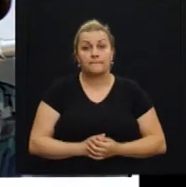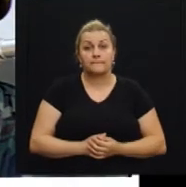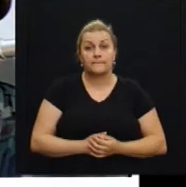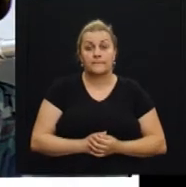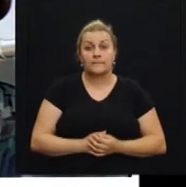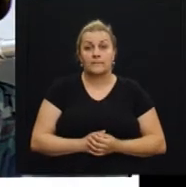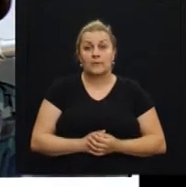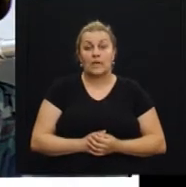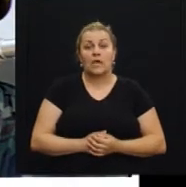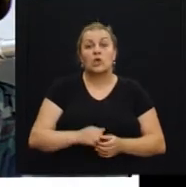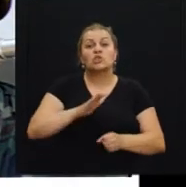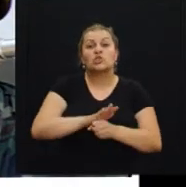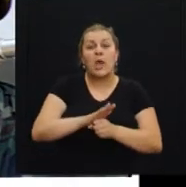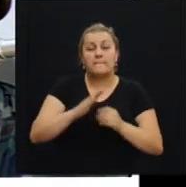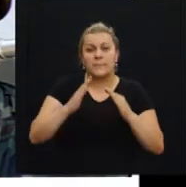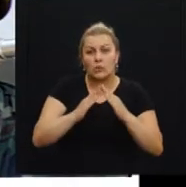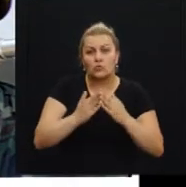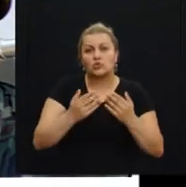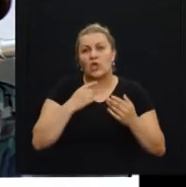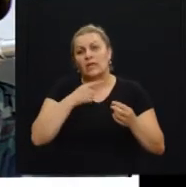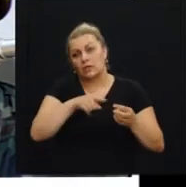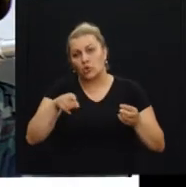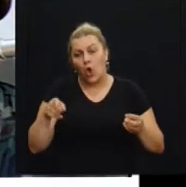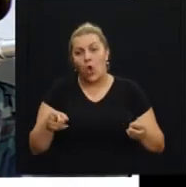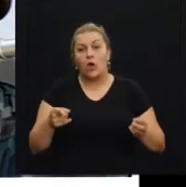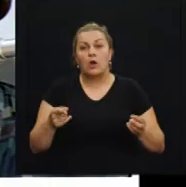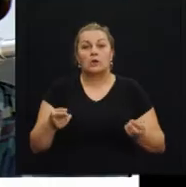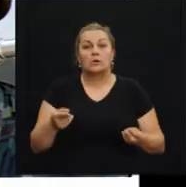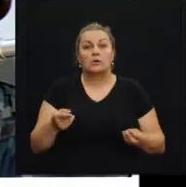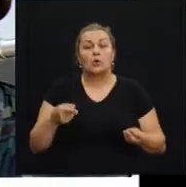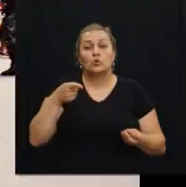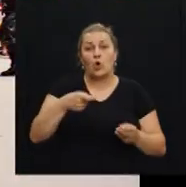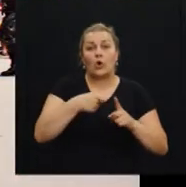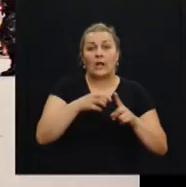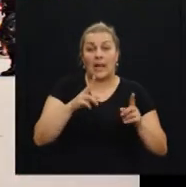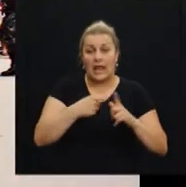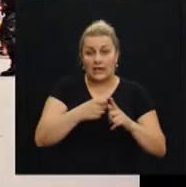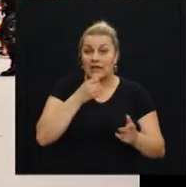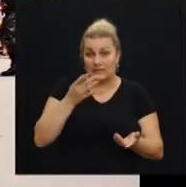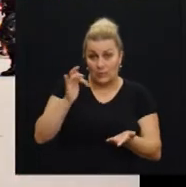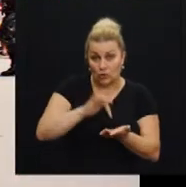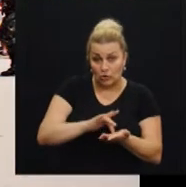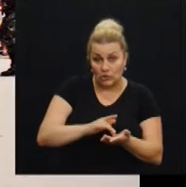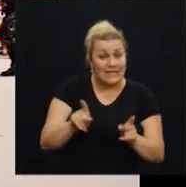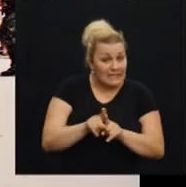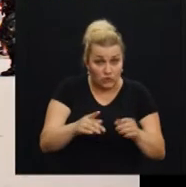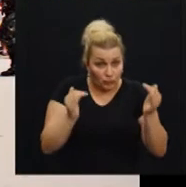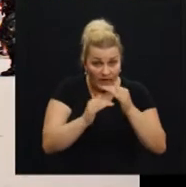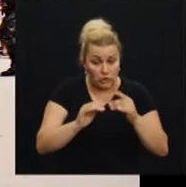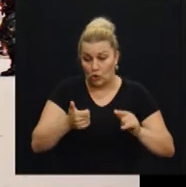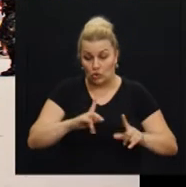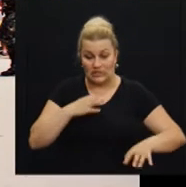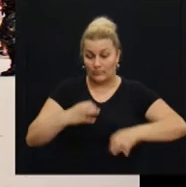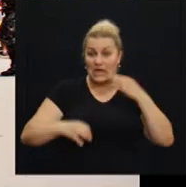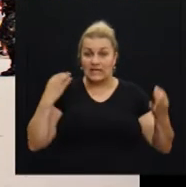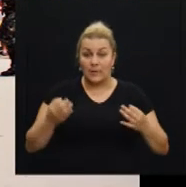Doli, Čepikuća i to, a uglavnom u tom, u Kleku kad smo došli, tu istu večer, još se nismo ni raspremili,